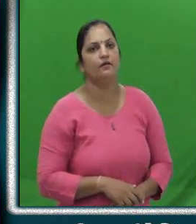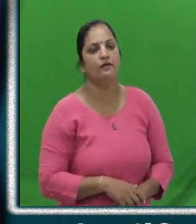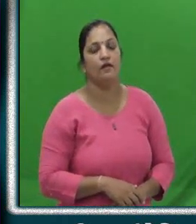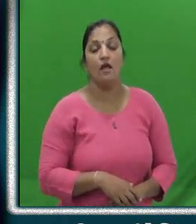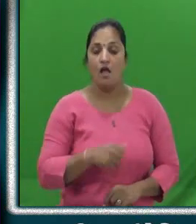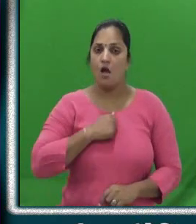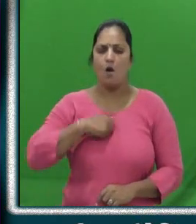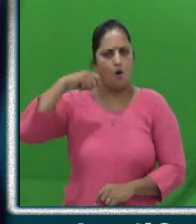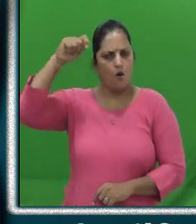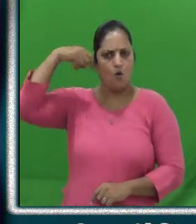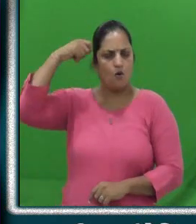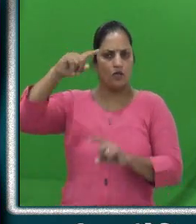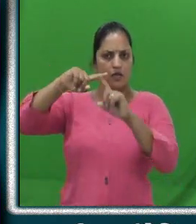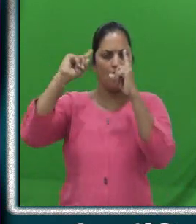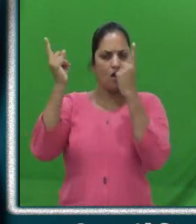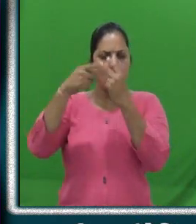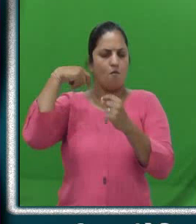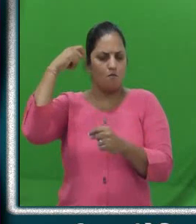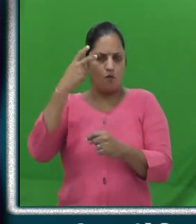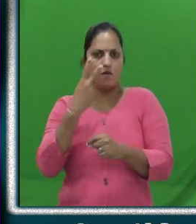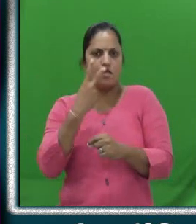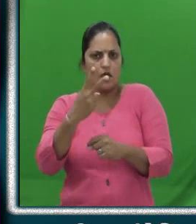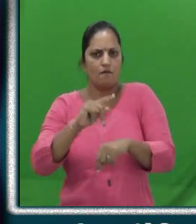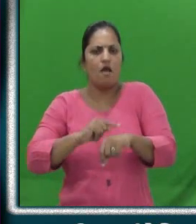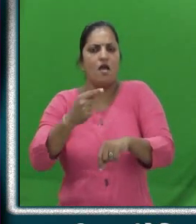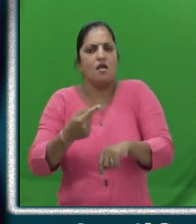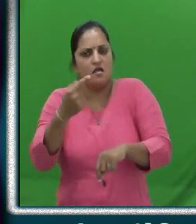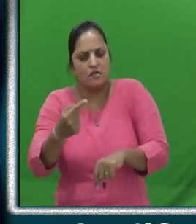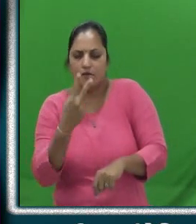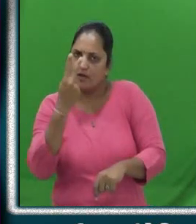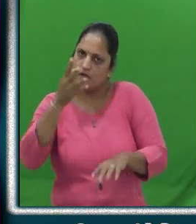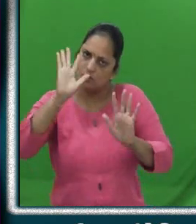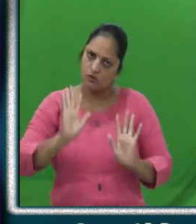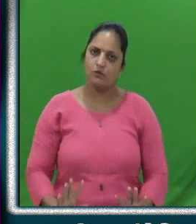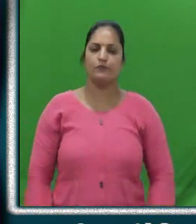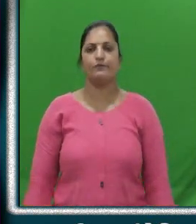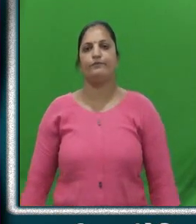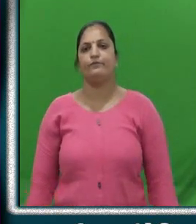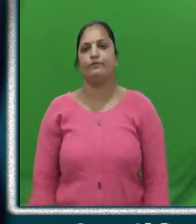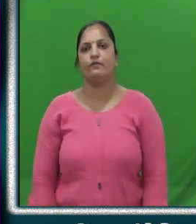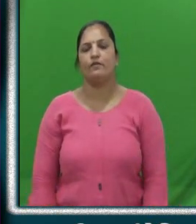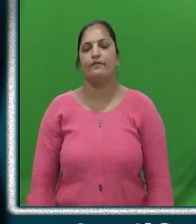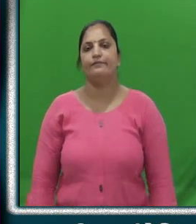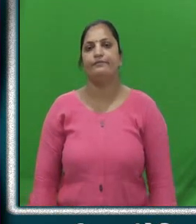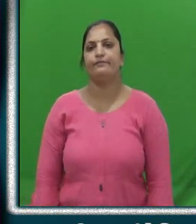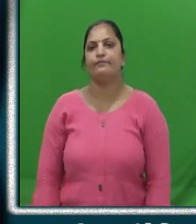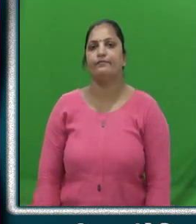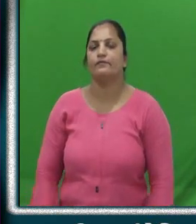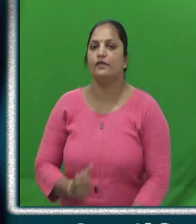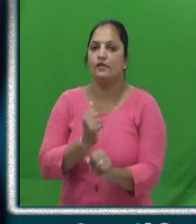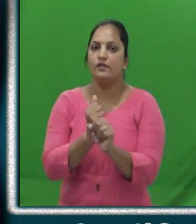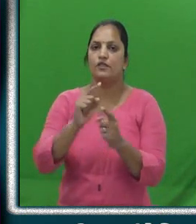વોચ ઇન ધ થિયેટર. હું કોઈક વાર થિયેટરની અંદર મૂવી જોવા જાઉં છું, કોઈક વાર